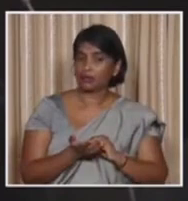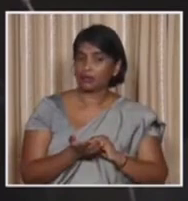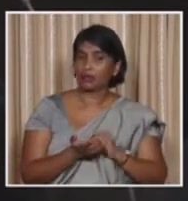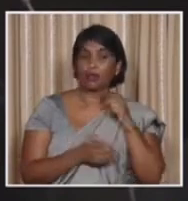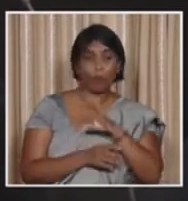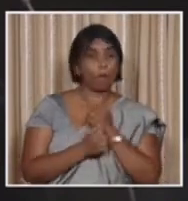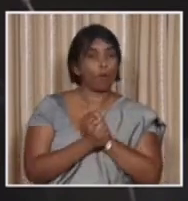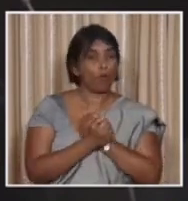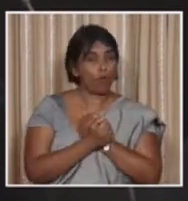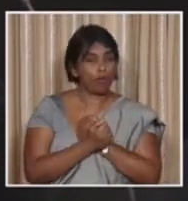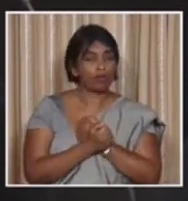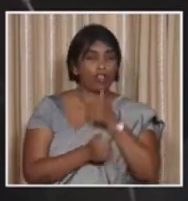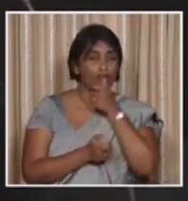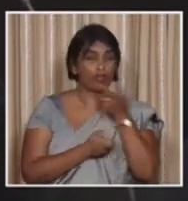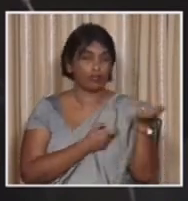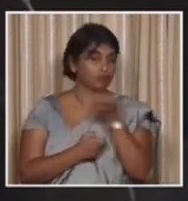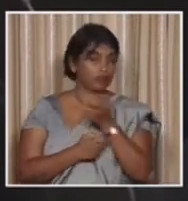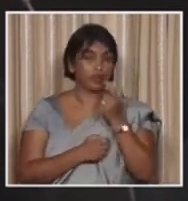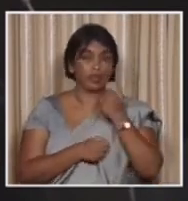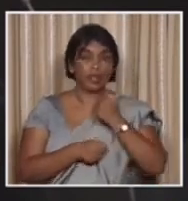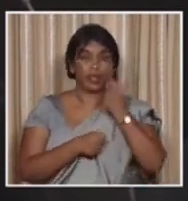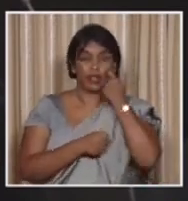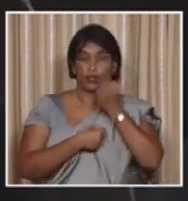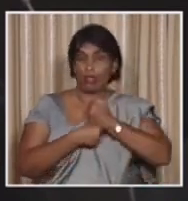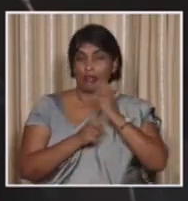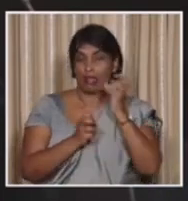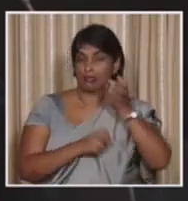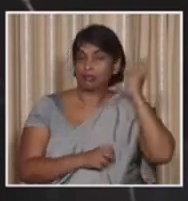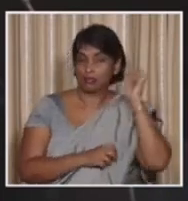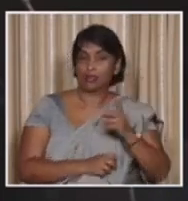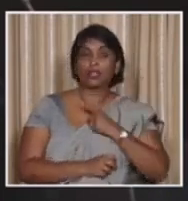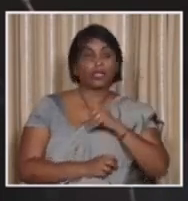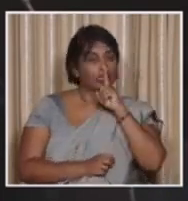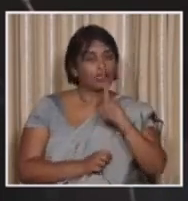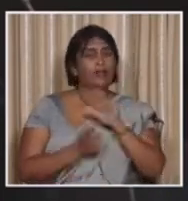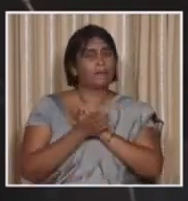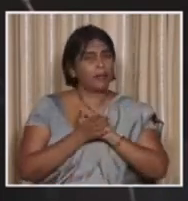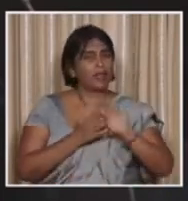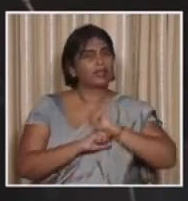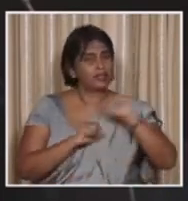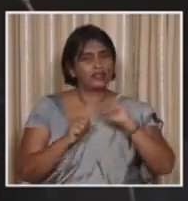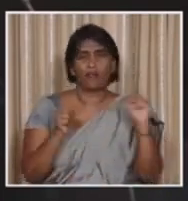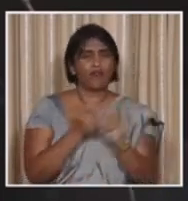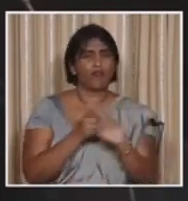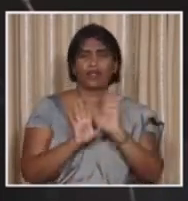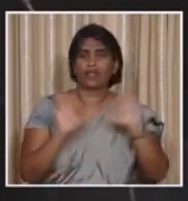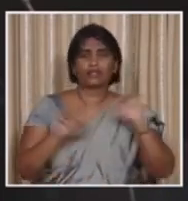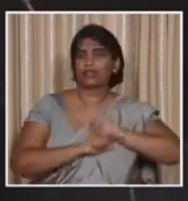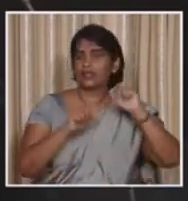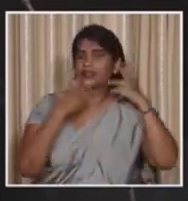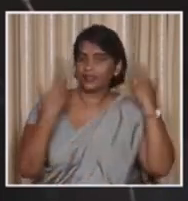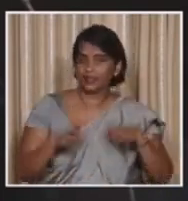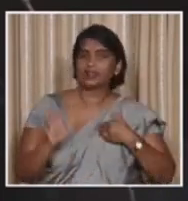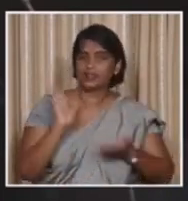එතන්ට පොලිසියෙන් වෝට කැනන් ගෙනැල්ලා කඳුළු ගෑස් ගෙනැල්ලා අපි කියද්දි මේක සාමකාමී දෙයක් අපි මේ උද්ඝෝෂණය